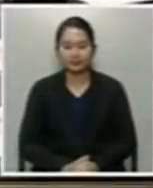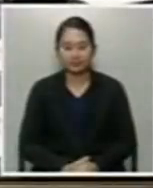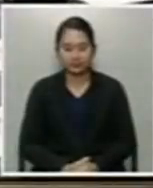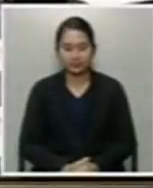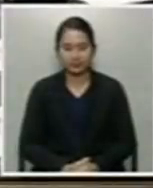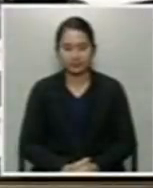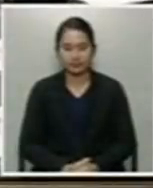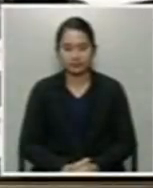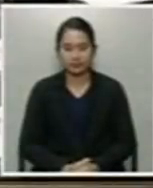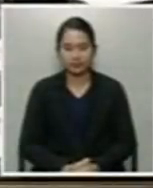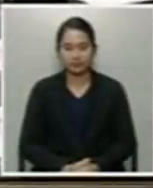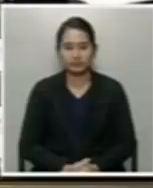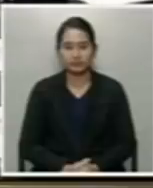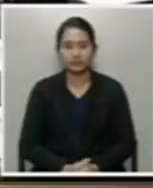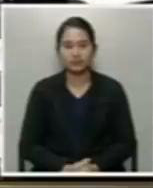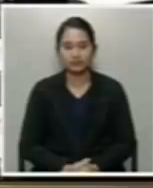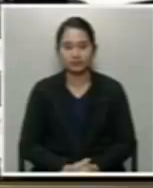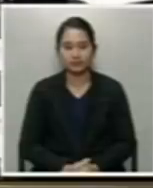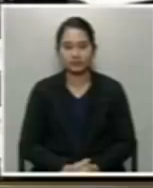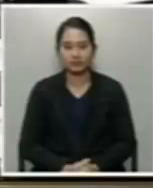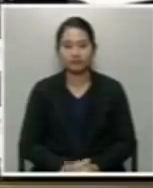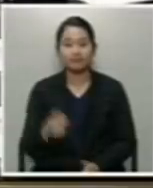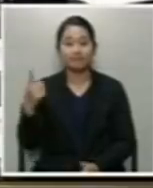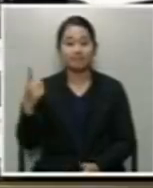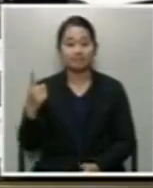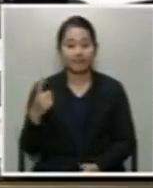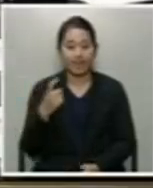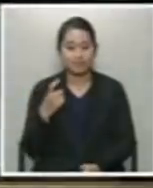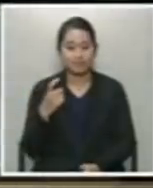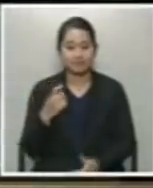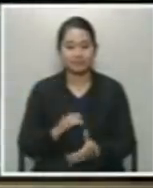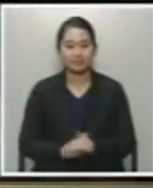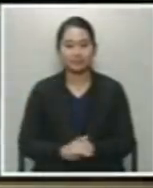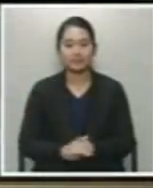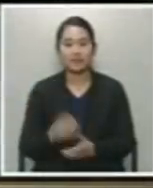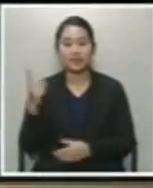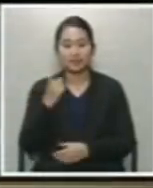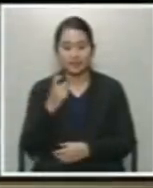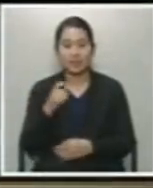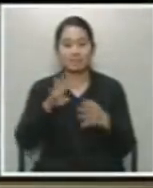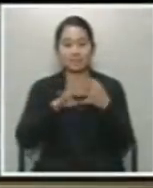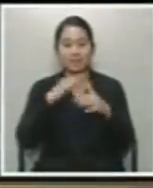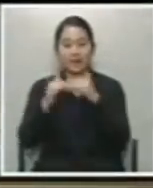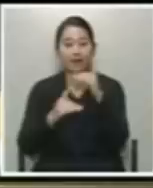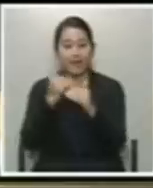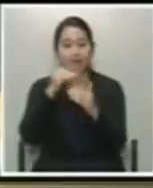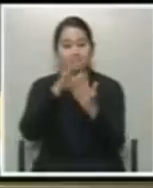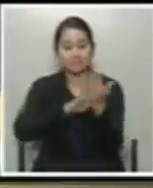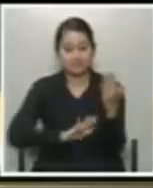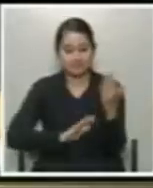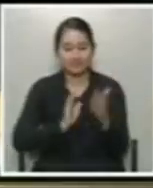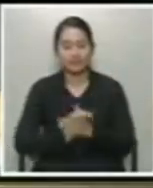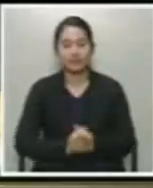รีครับ ท่านถามในเรื่องวิธีพัฒนาประเทศนะครับจริงๆแ